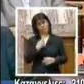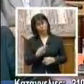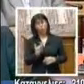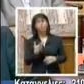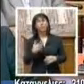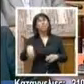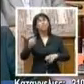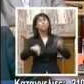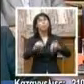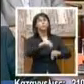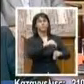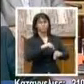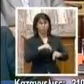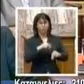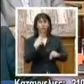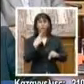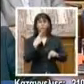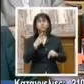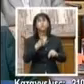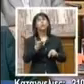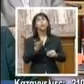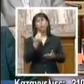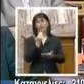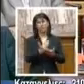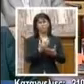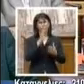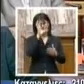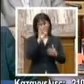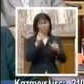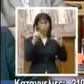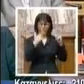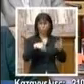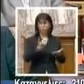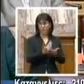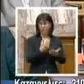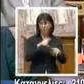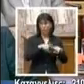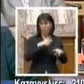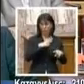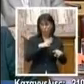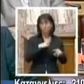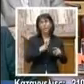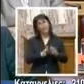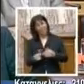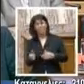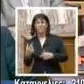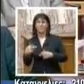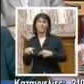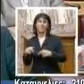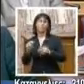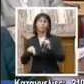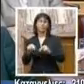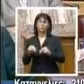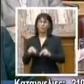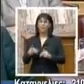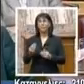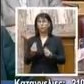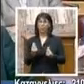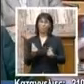το αίτημα του λαού για πραγματική δημοκρατία με κολπάκια και τερτύπια. Τι δημοψήφισμα, κύριε